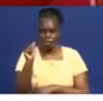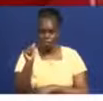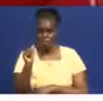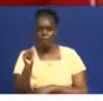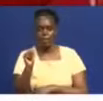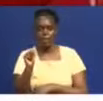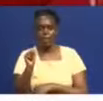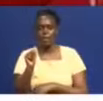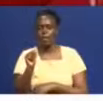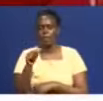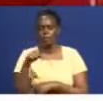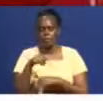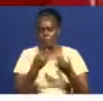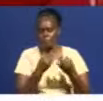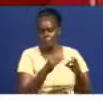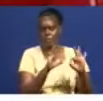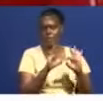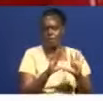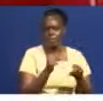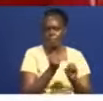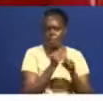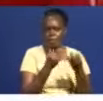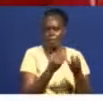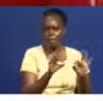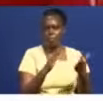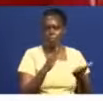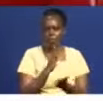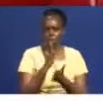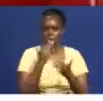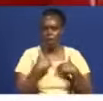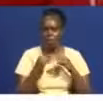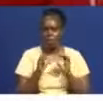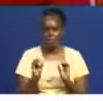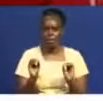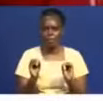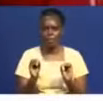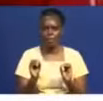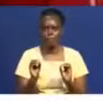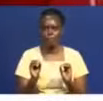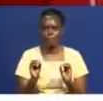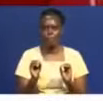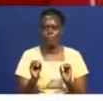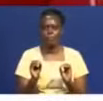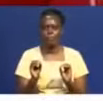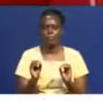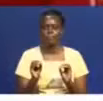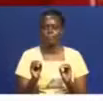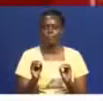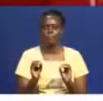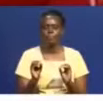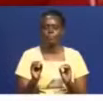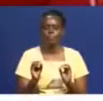mkia na kuweza kuachilia huru bila haki kupatiwa wananchi wa Kenya.